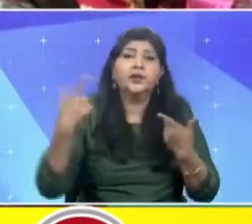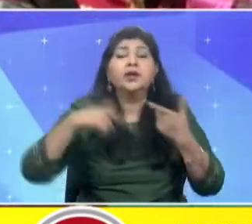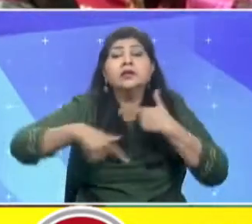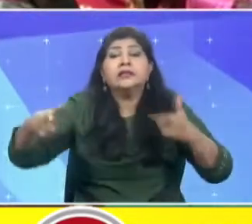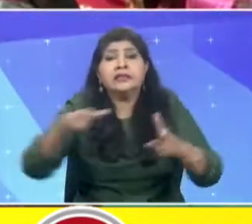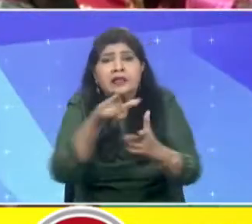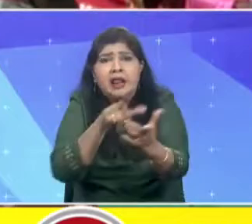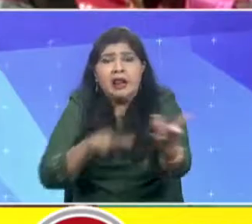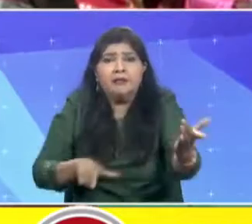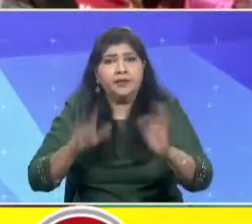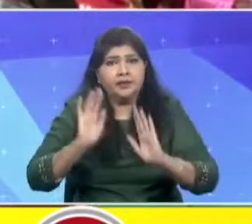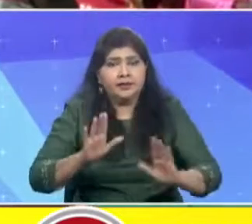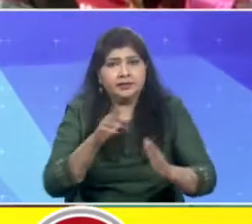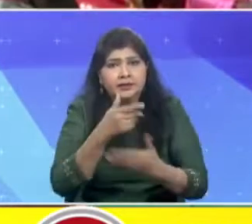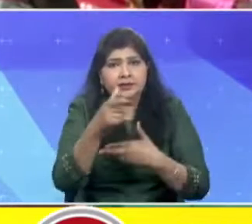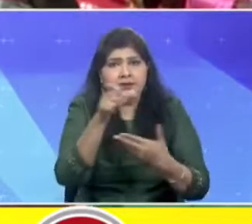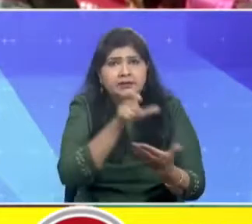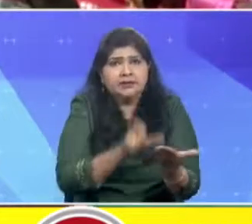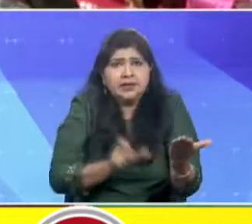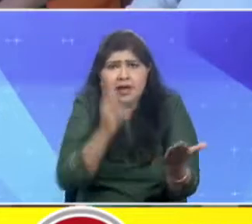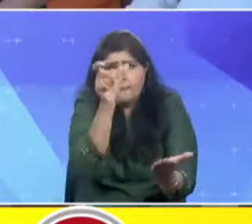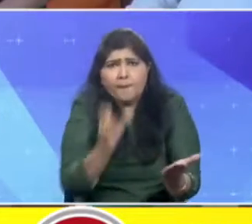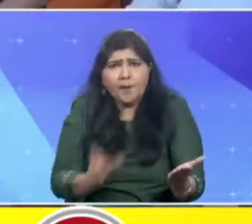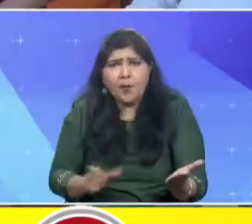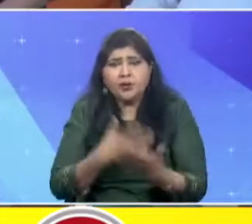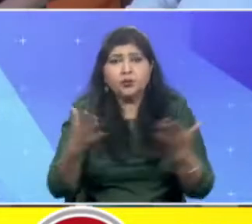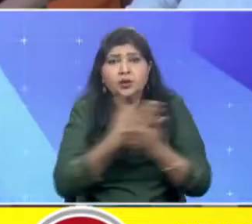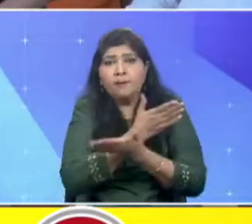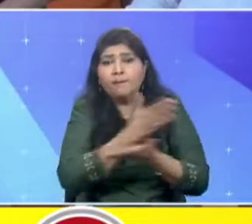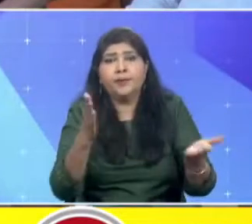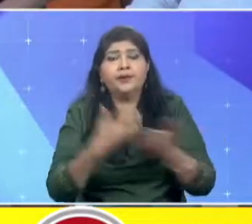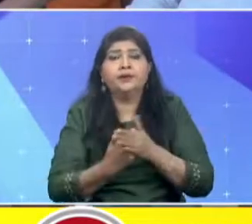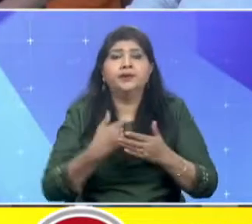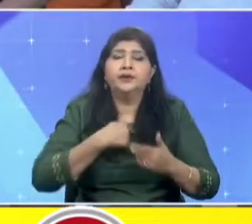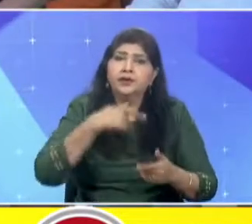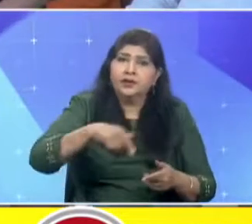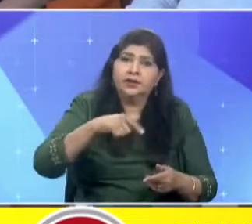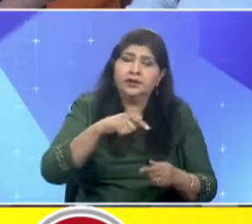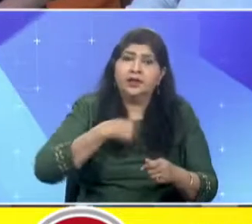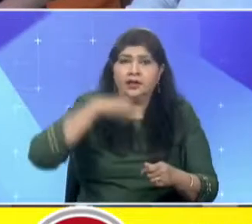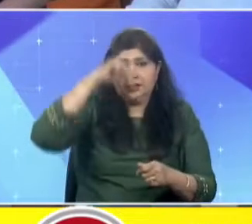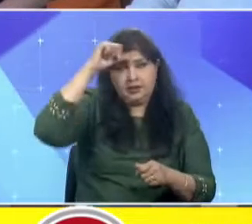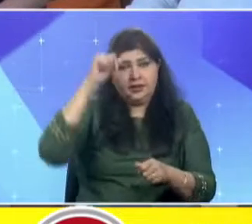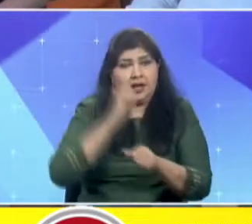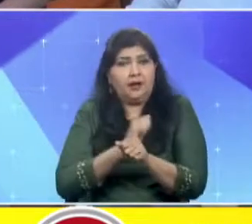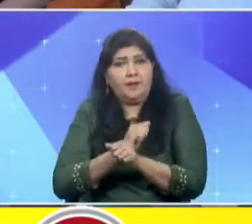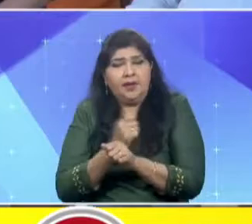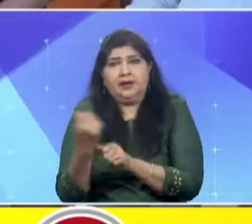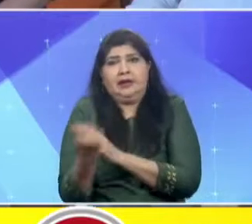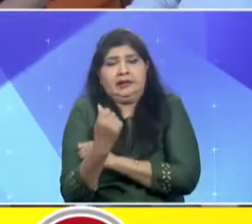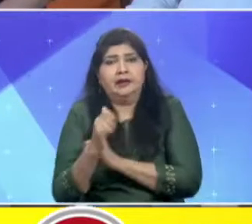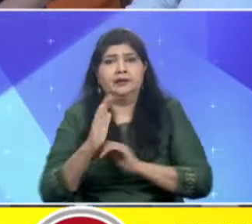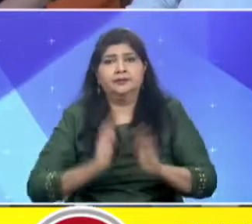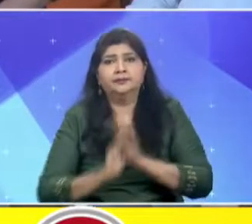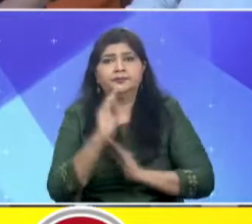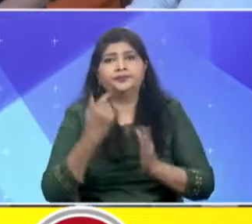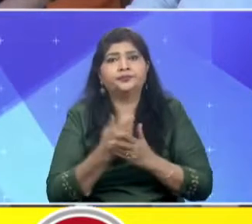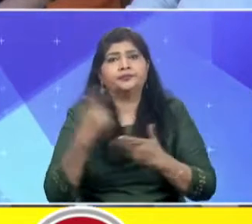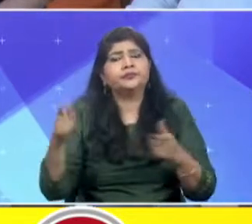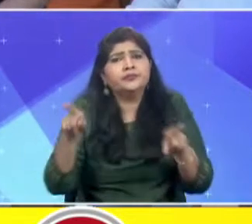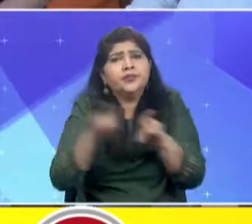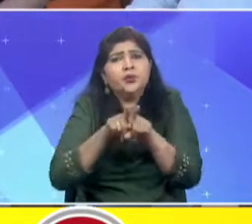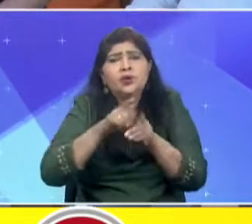जितनी लंबी ये लिस्ट है, उतनी ही बड़ी मेक इन इंडिया की ताकत है, उतना